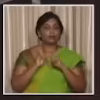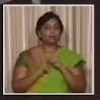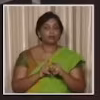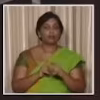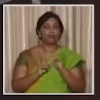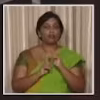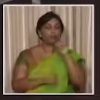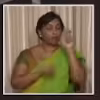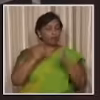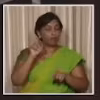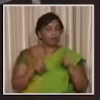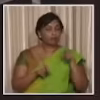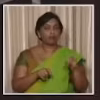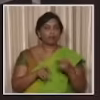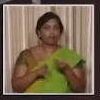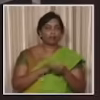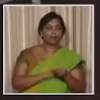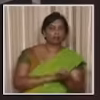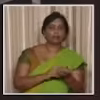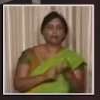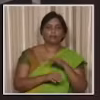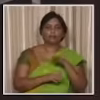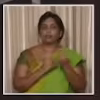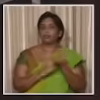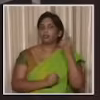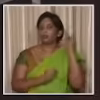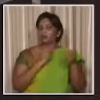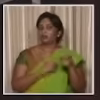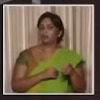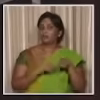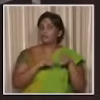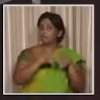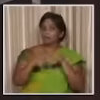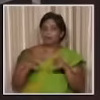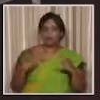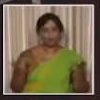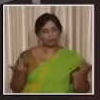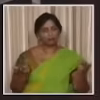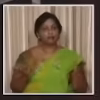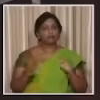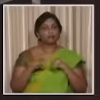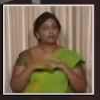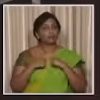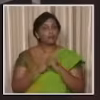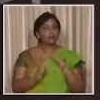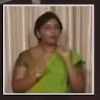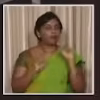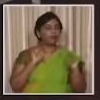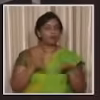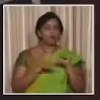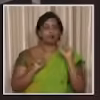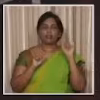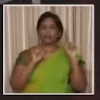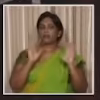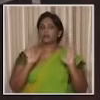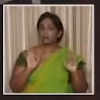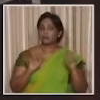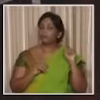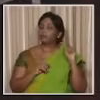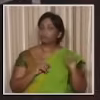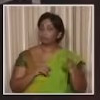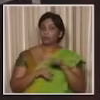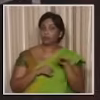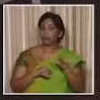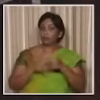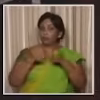එක එක පුද්ගලයන්ට අතයට ගණදෙනු වරන් දීලා ඉඩම් දෙනවා. ඒක වගා කරන්නෙත් නැහැ. සමාගම් නමට නිකන් ඉඩම් තියෙනවා. ඉතින් ඒ නිසා මේ